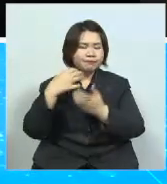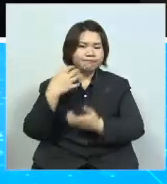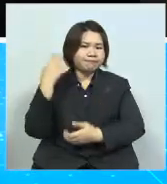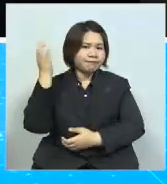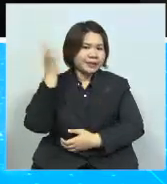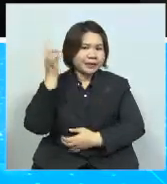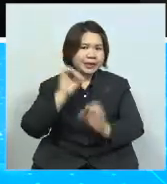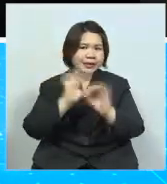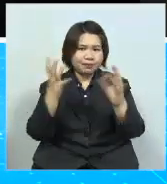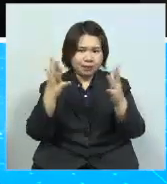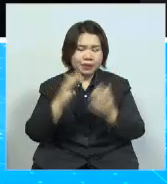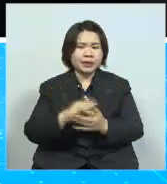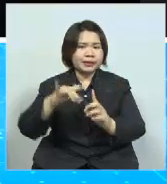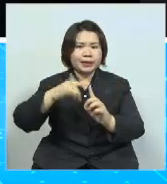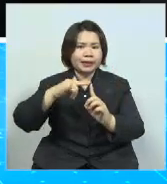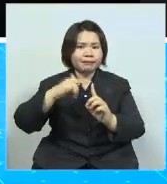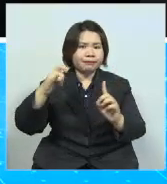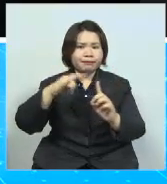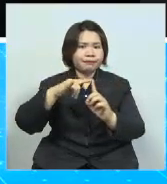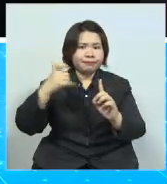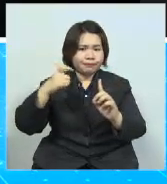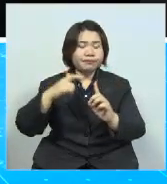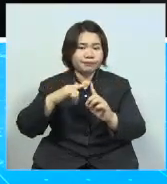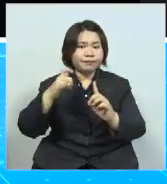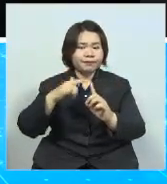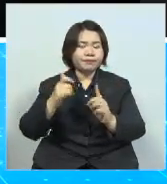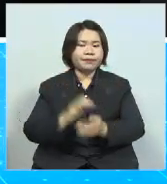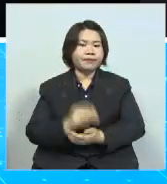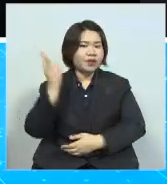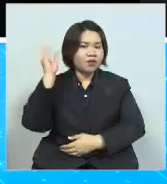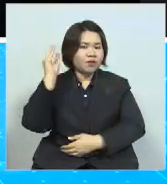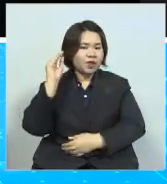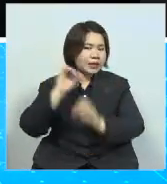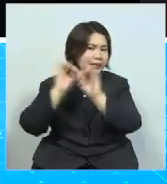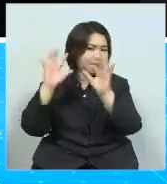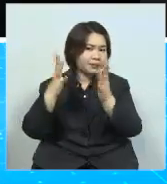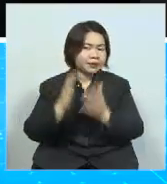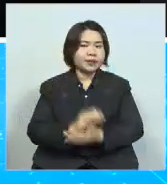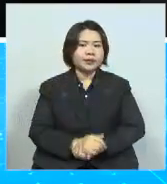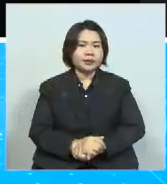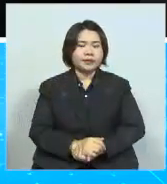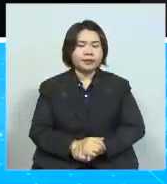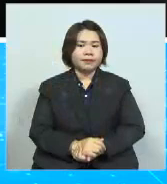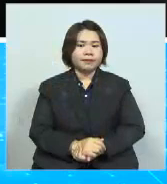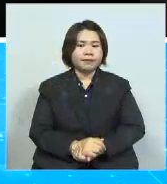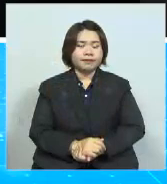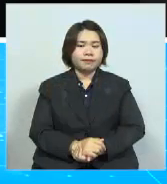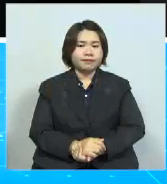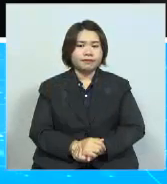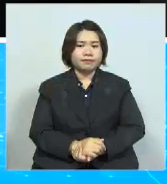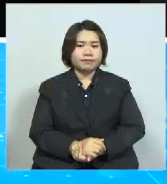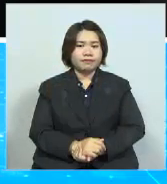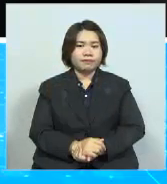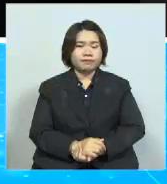ท่านรัฐมนตรีคะขออภัยนะคะพอดีสัญญาณขัดข้องนิดนึงอะค่ะท่านรัฐมนตรีค่ะ ขณะนี้กำลังเดินท